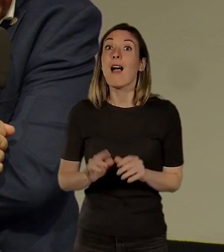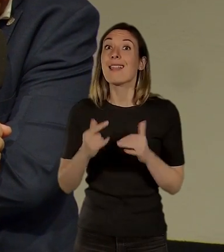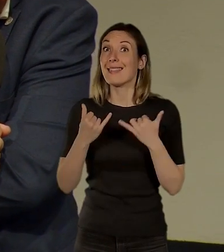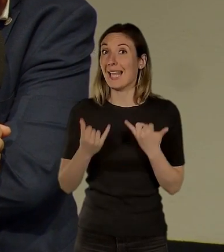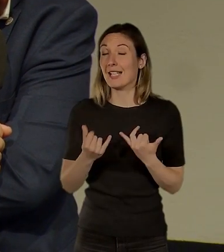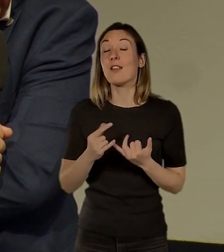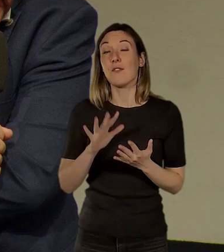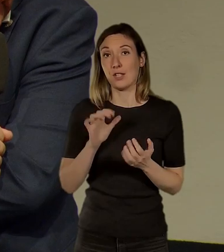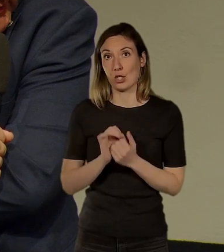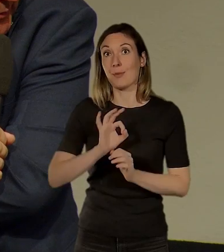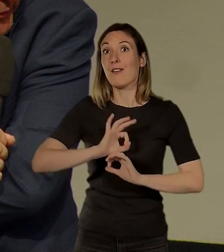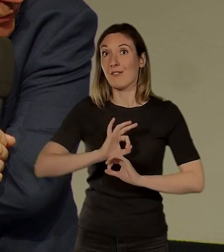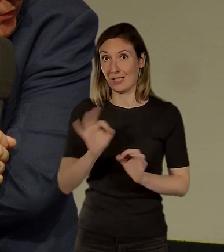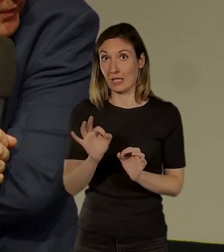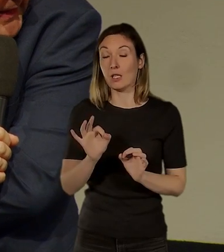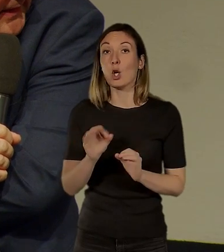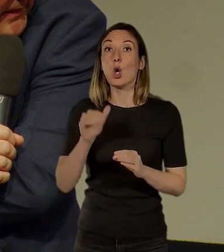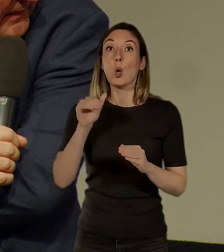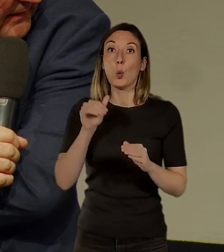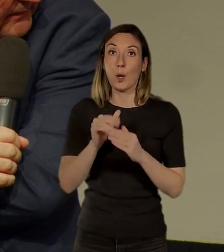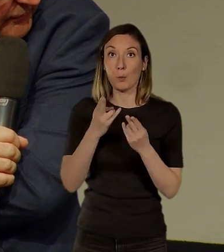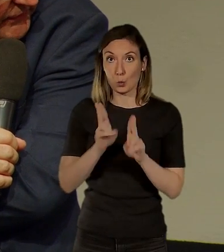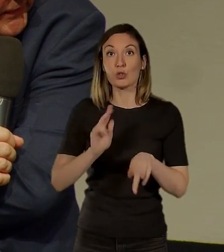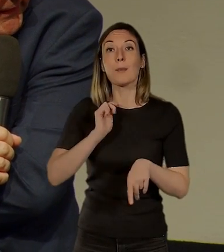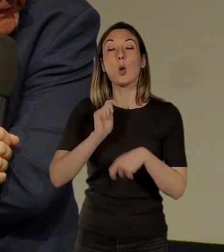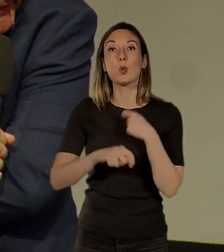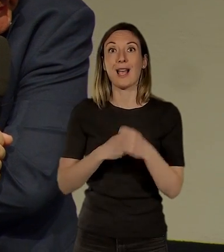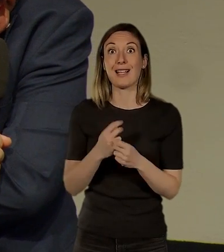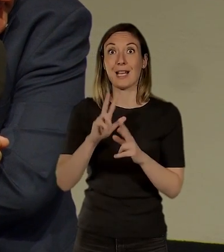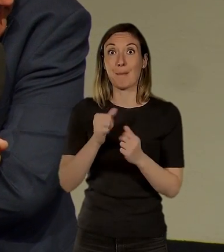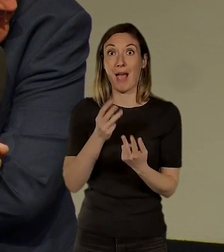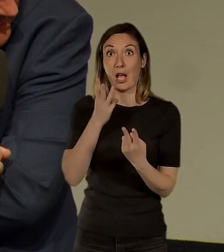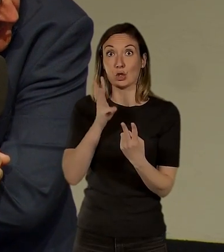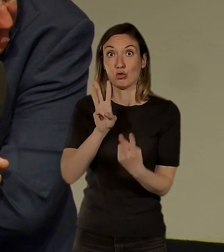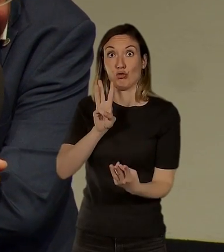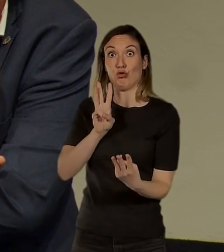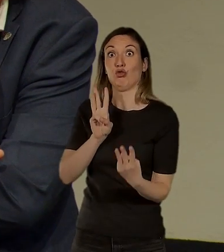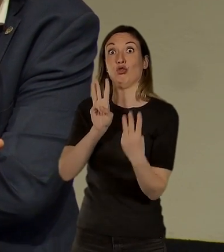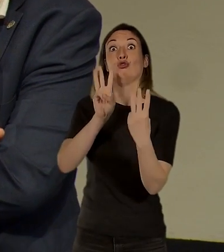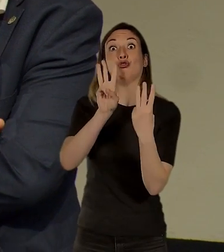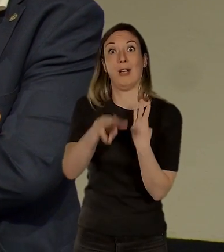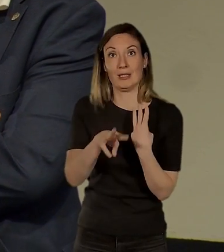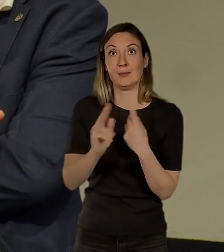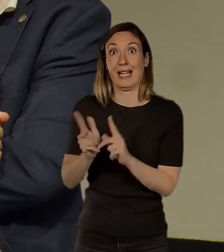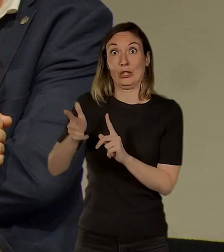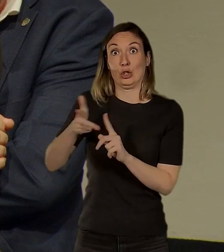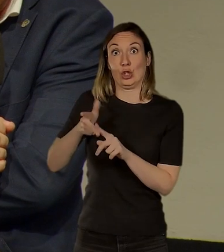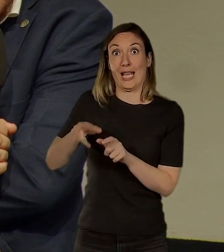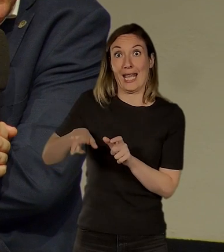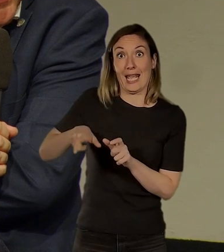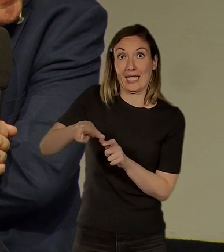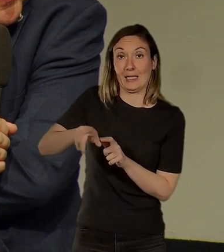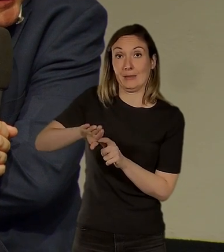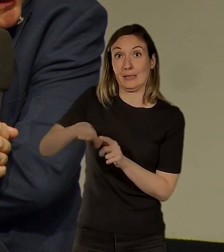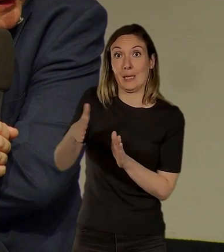je omezení toho třetího pruhu a rozšíření, tak jak to ukazoval Matěj v té jedné